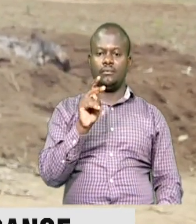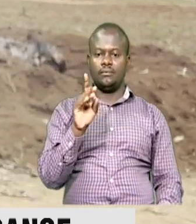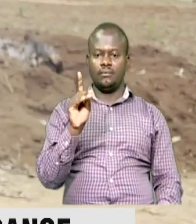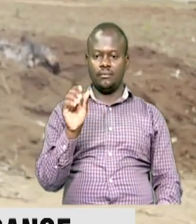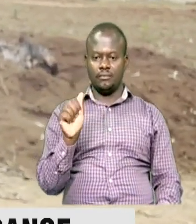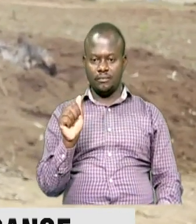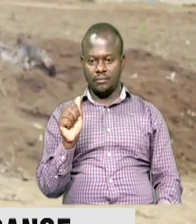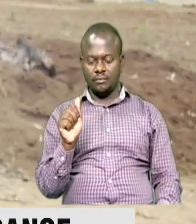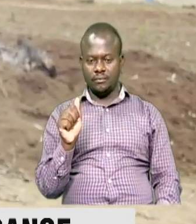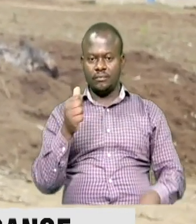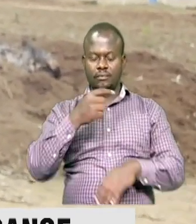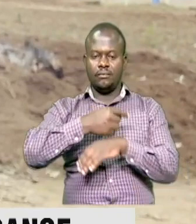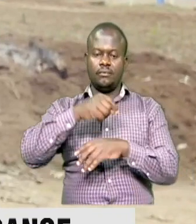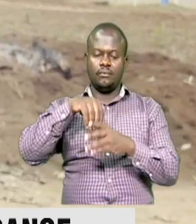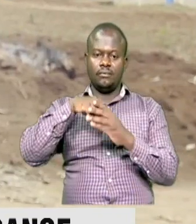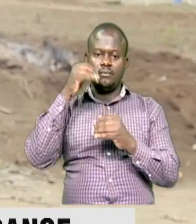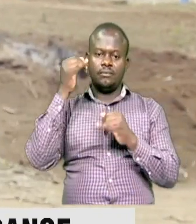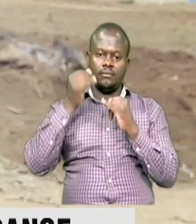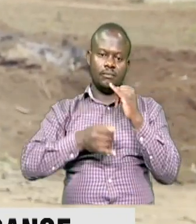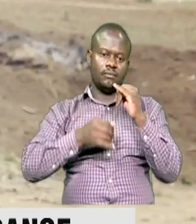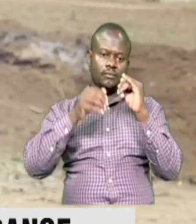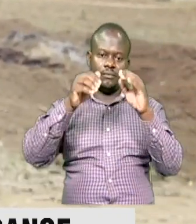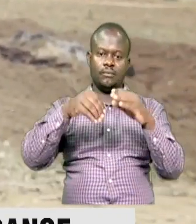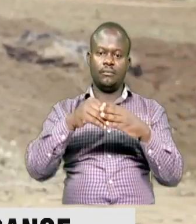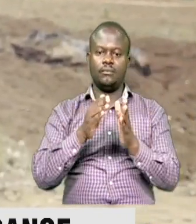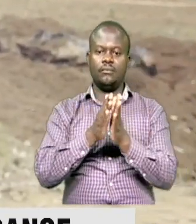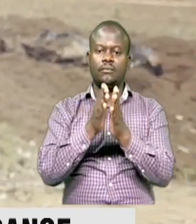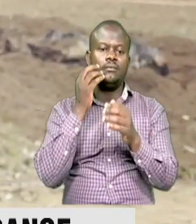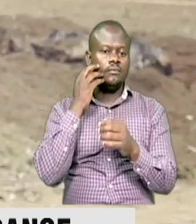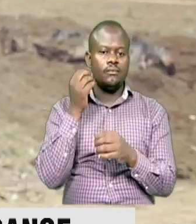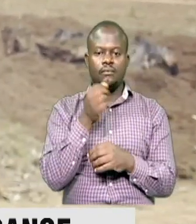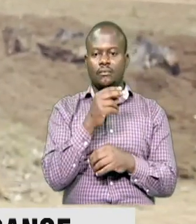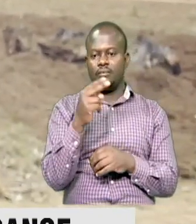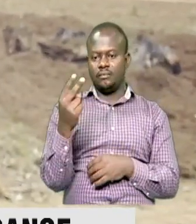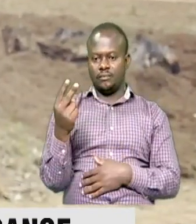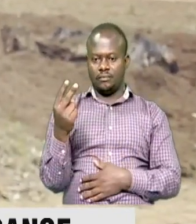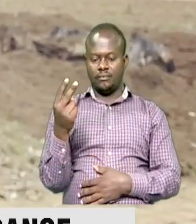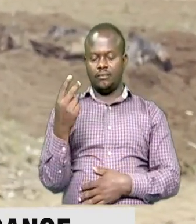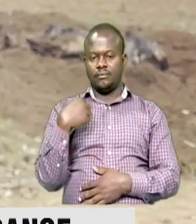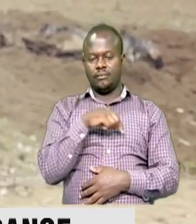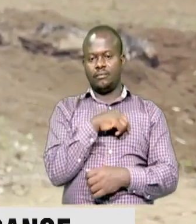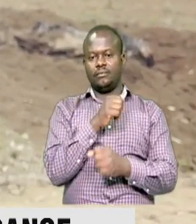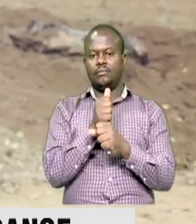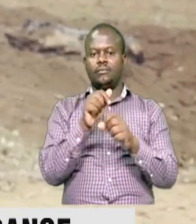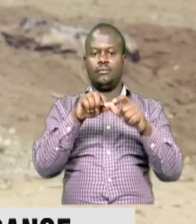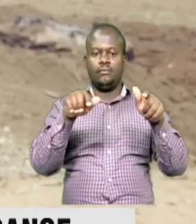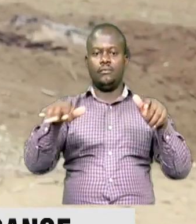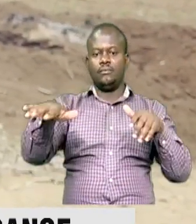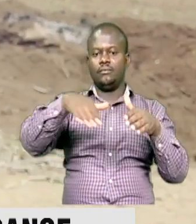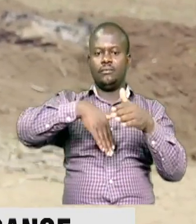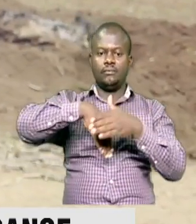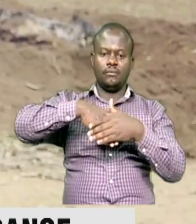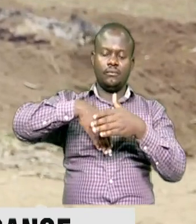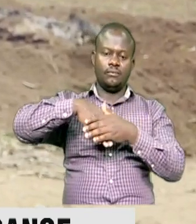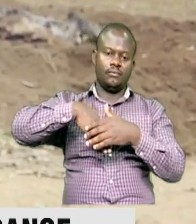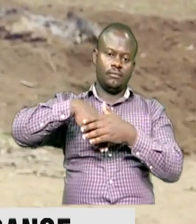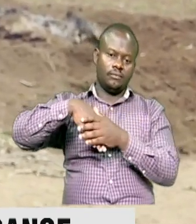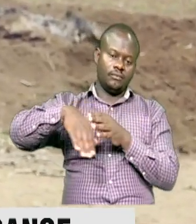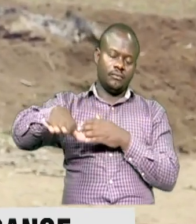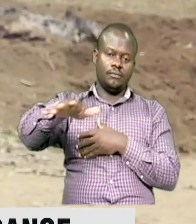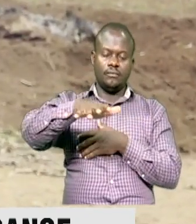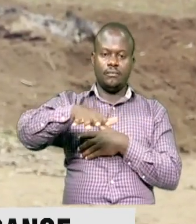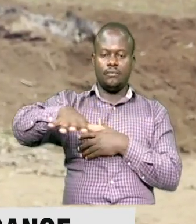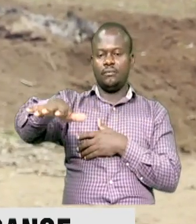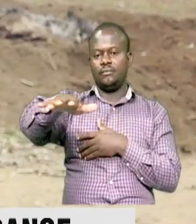uyu munsi mu gusoza umuganda rusangi w'ukwezi kwa gashyantare twakoze iki kibuga cy'umupira kiri hano